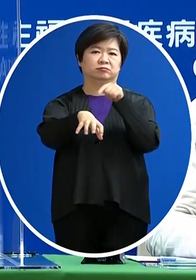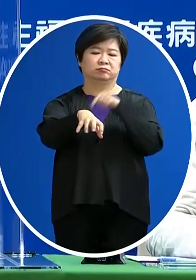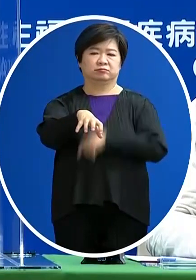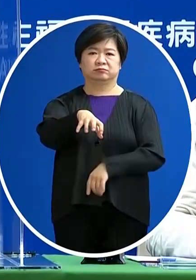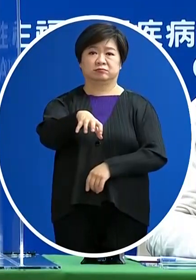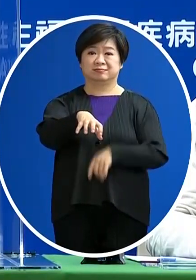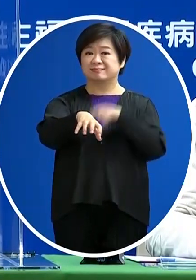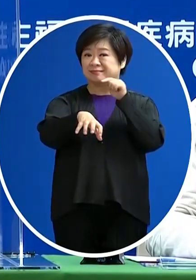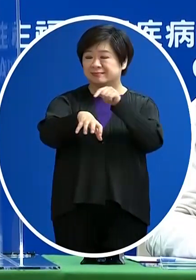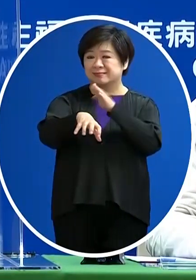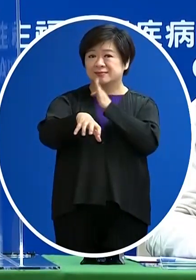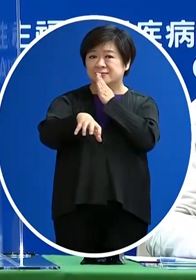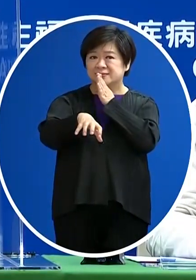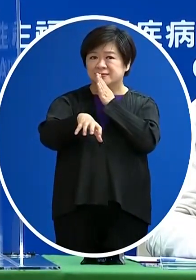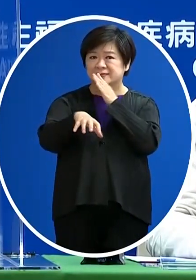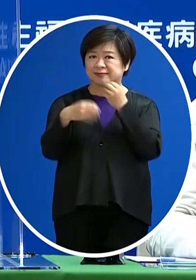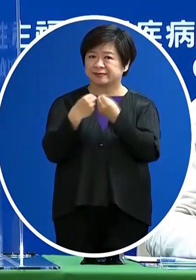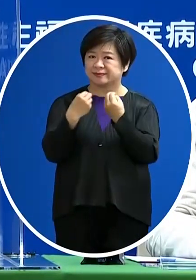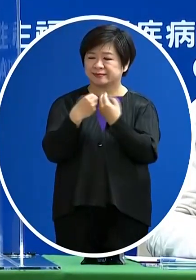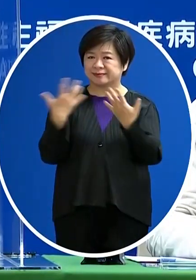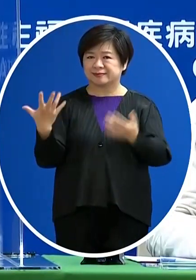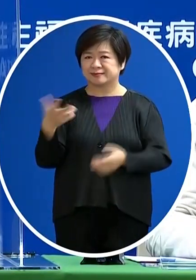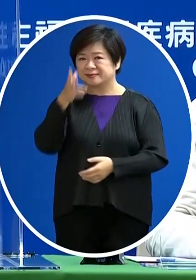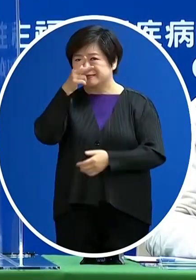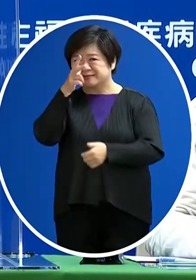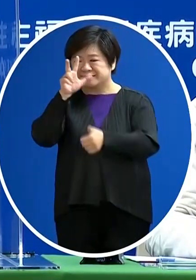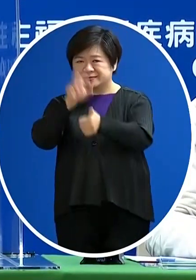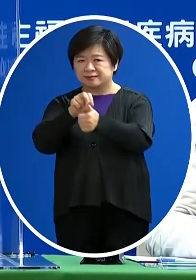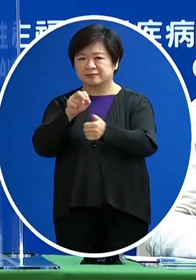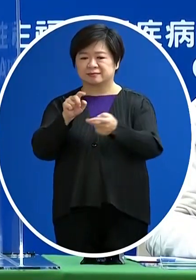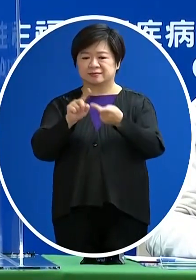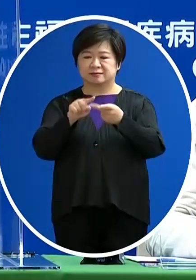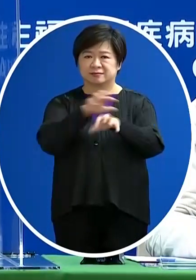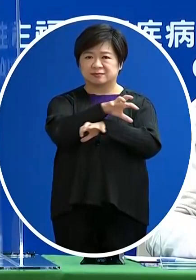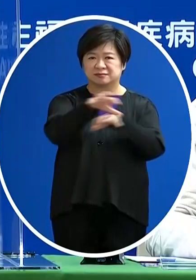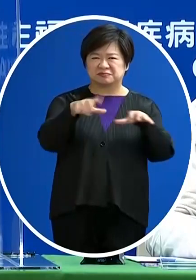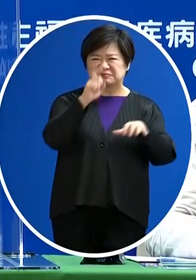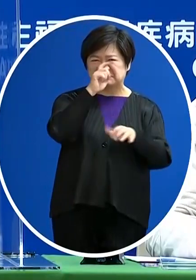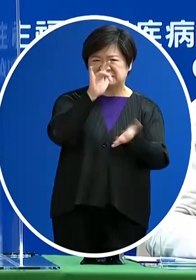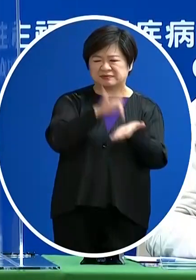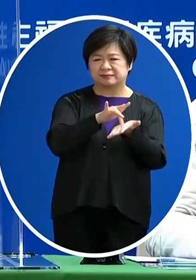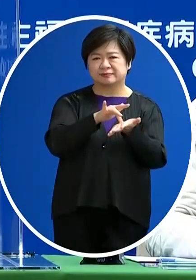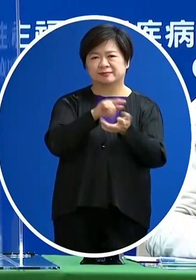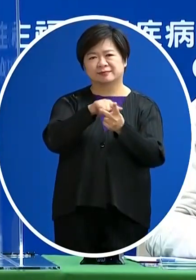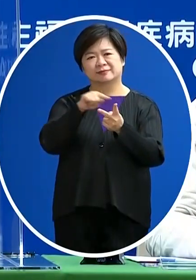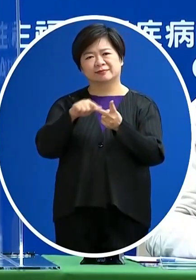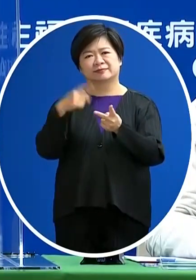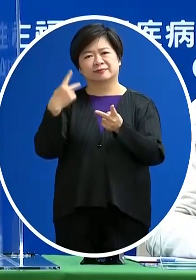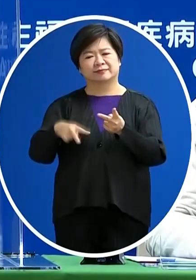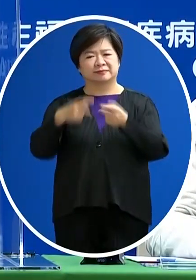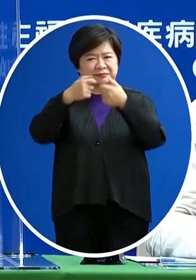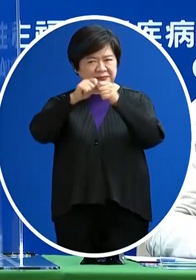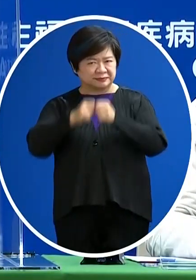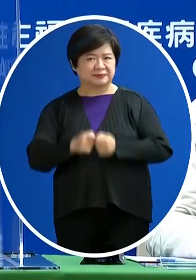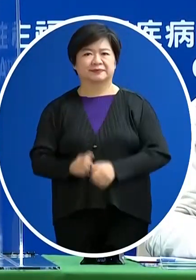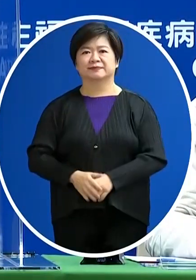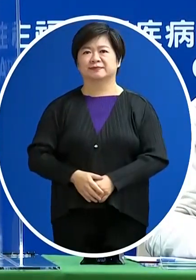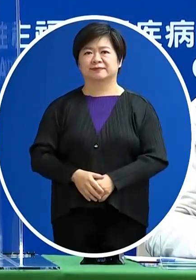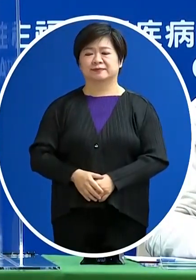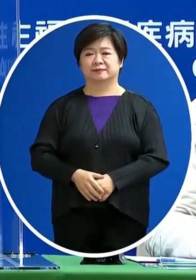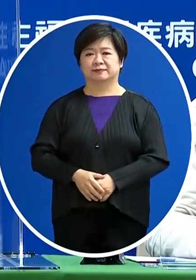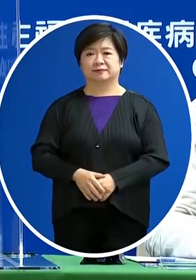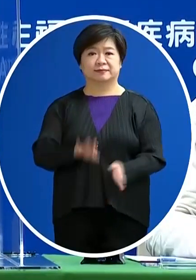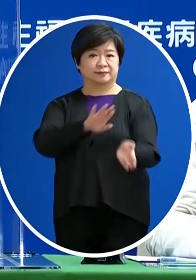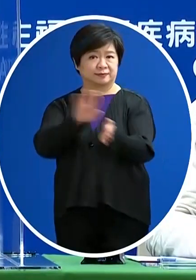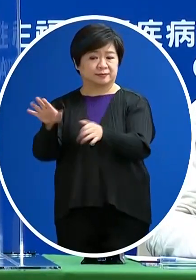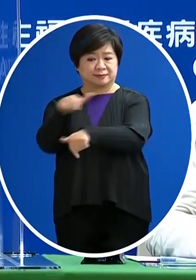验室内到底是不是因为咬伤和或是环境，那整个要进一步的判读。好，那至于在南